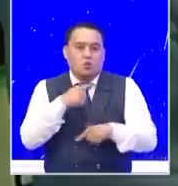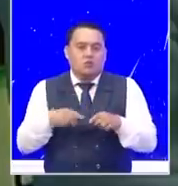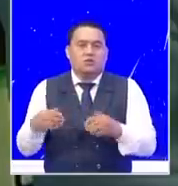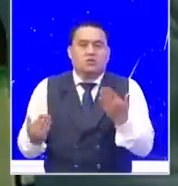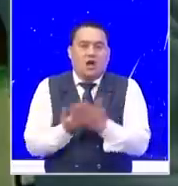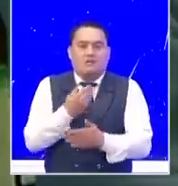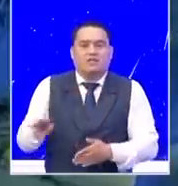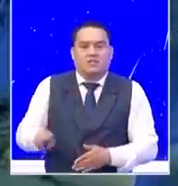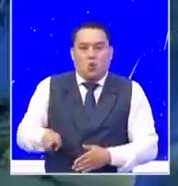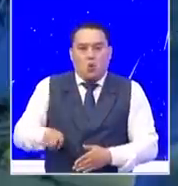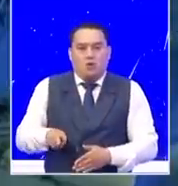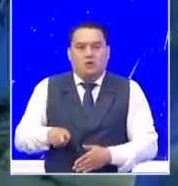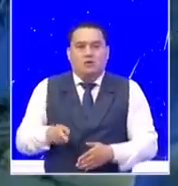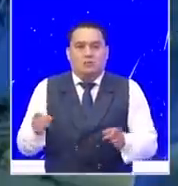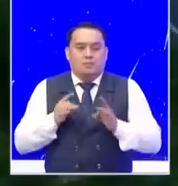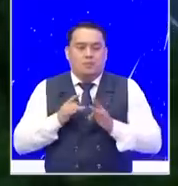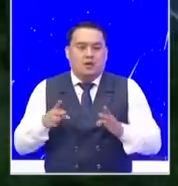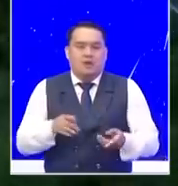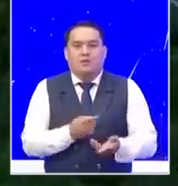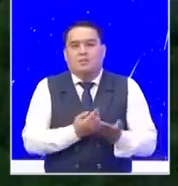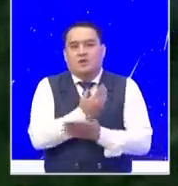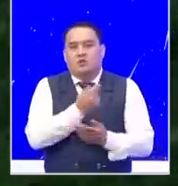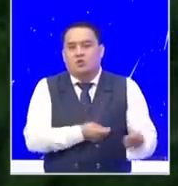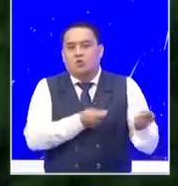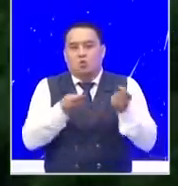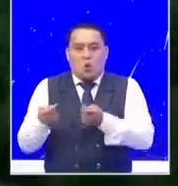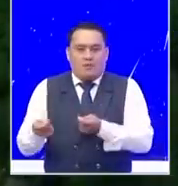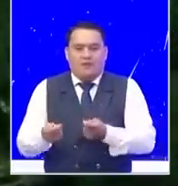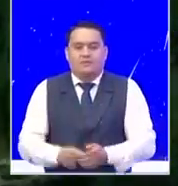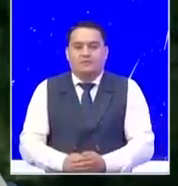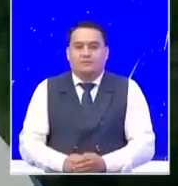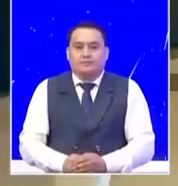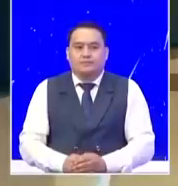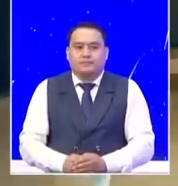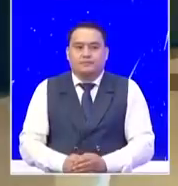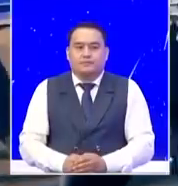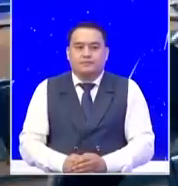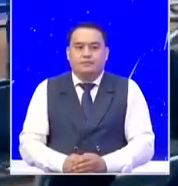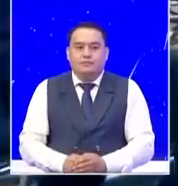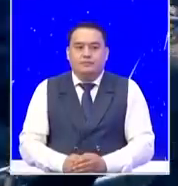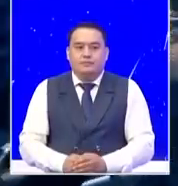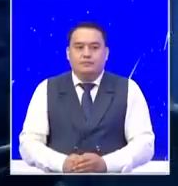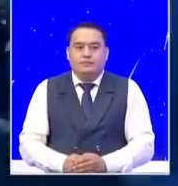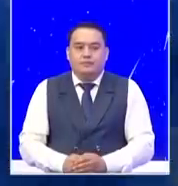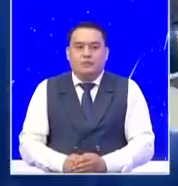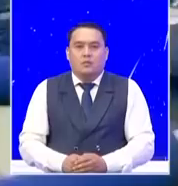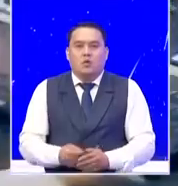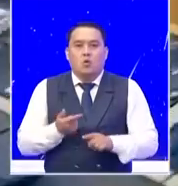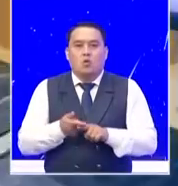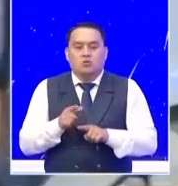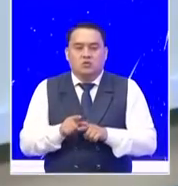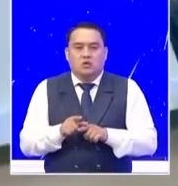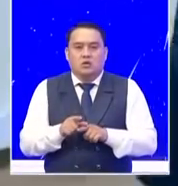2015 телекомпания ЖТСУ праздновала переезд в новое современное здание. Много имаратта. Осының бой